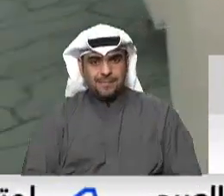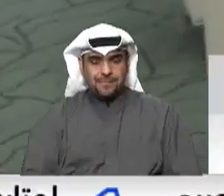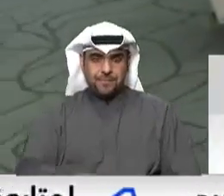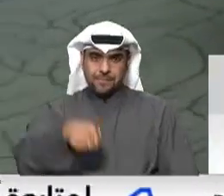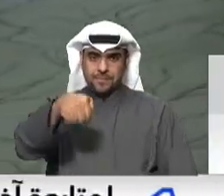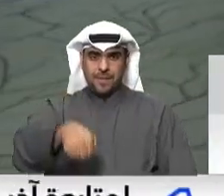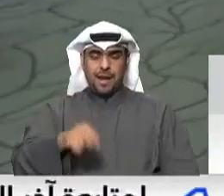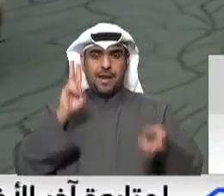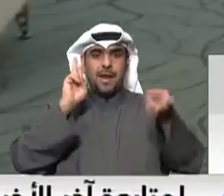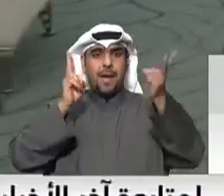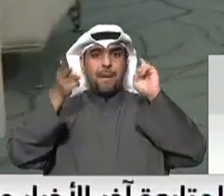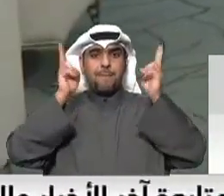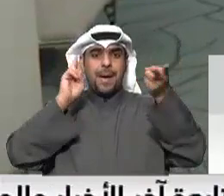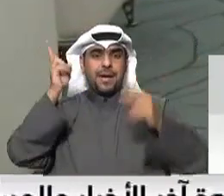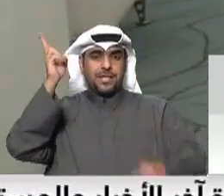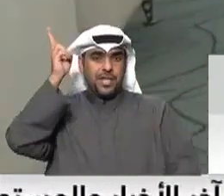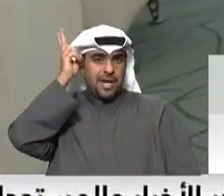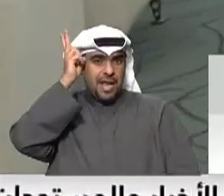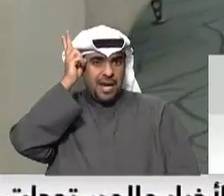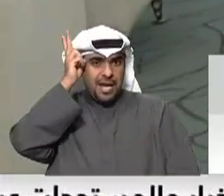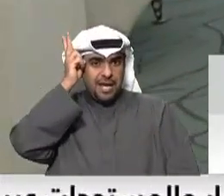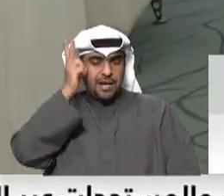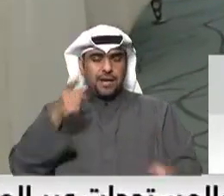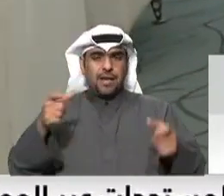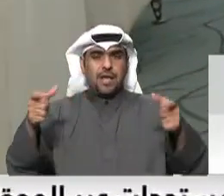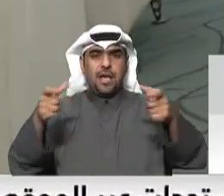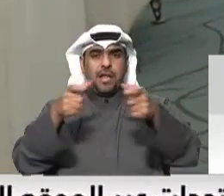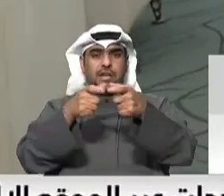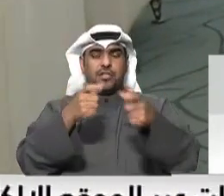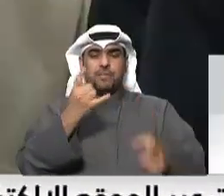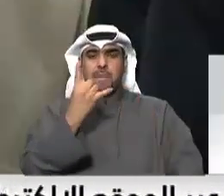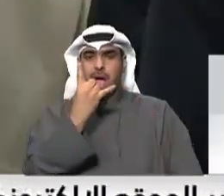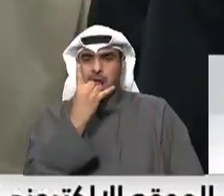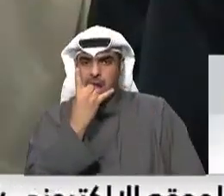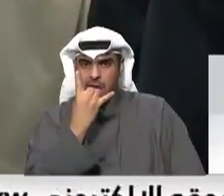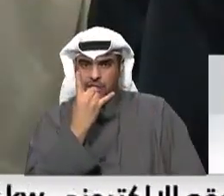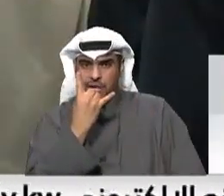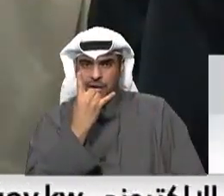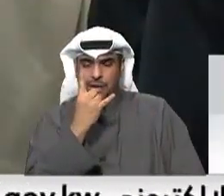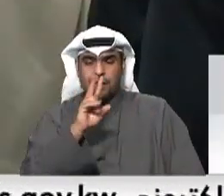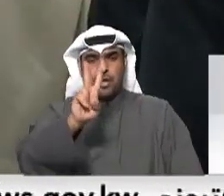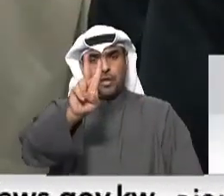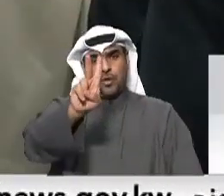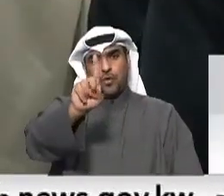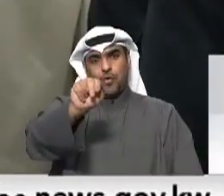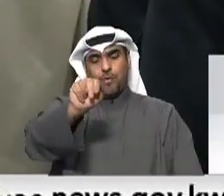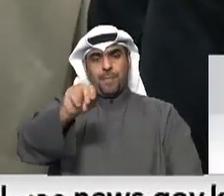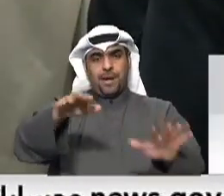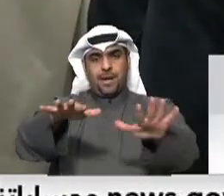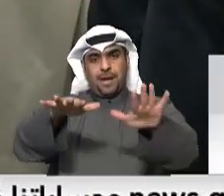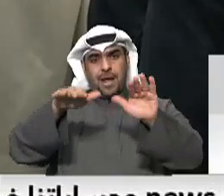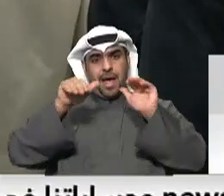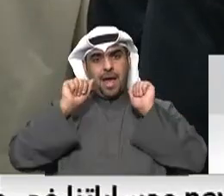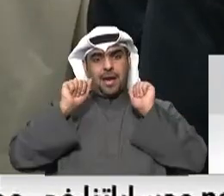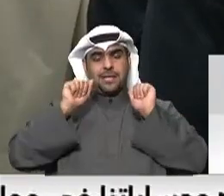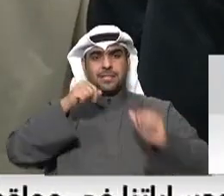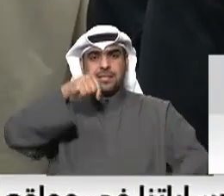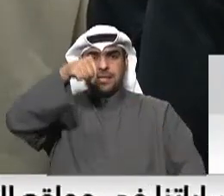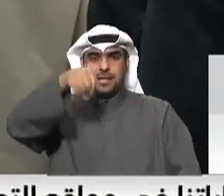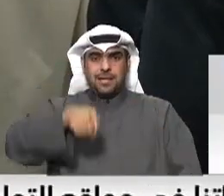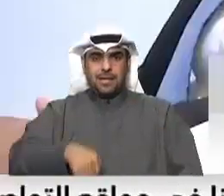الجرين يتخللها 10 جلسات ثقافية على مدى يومين، والتي تمثل أهم أركانها